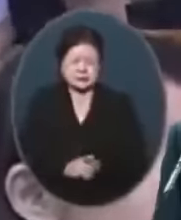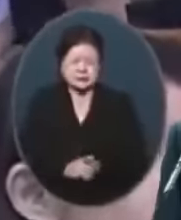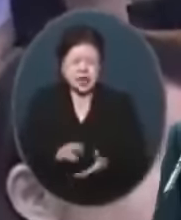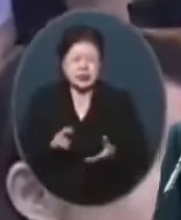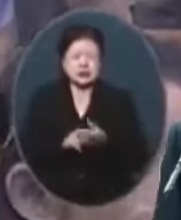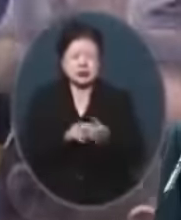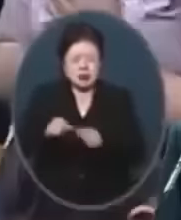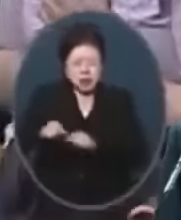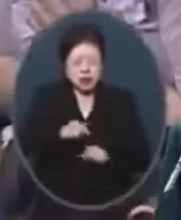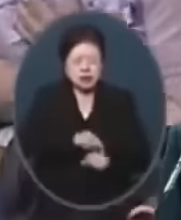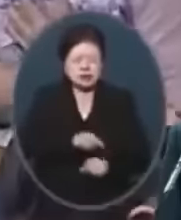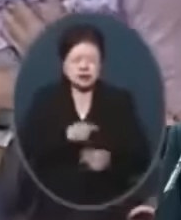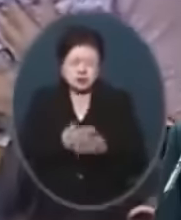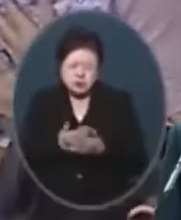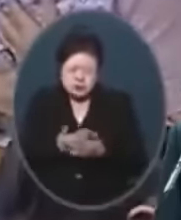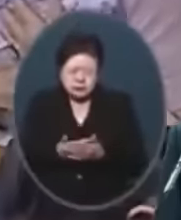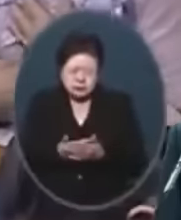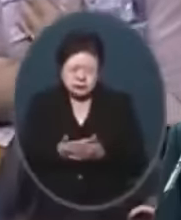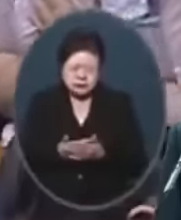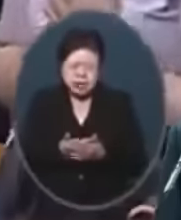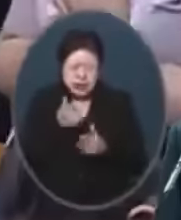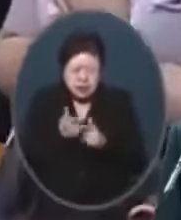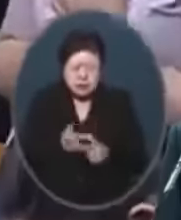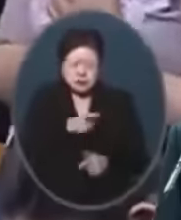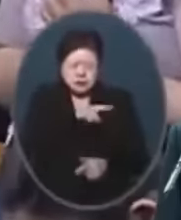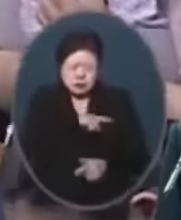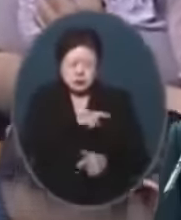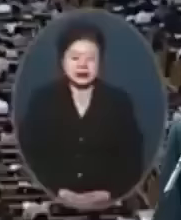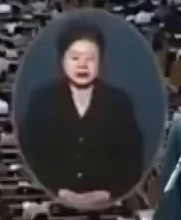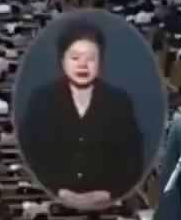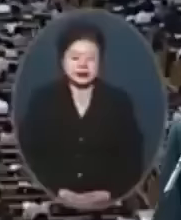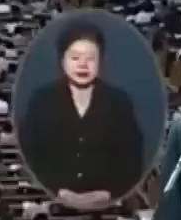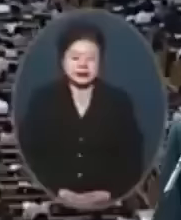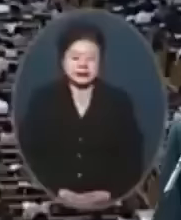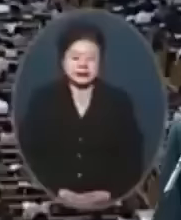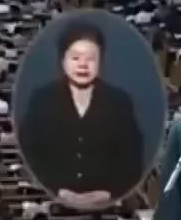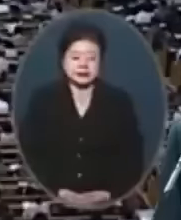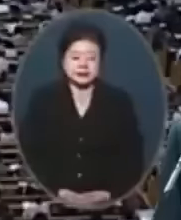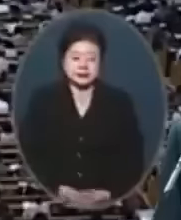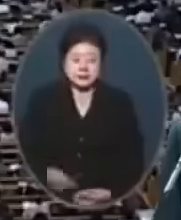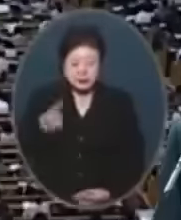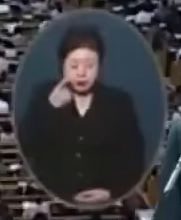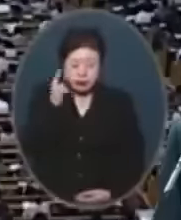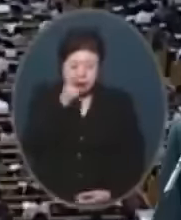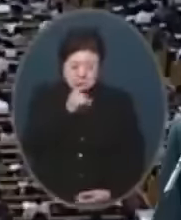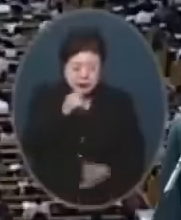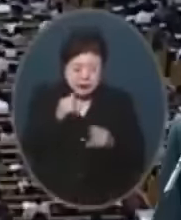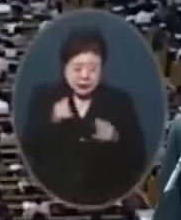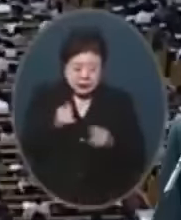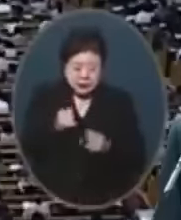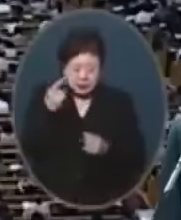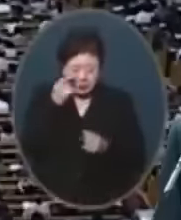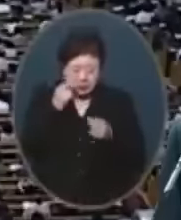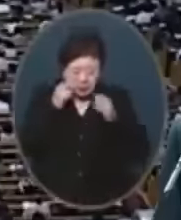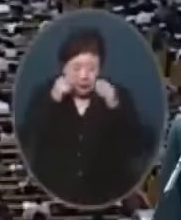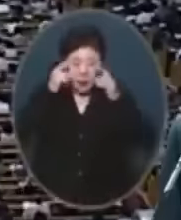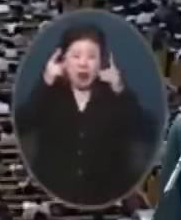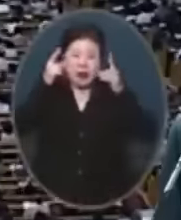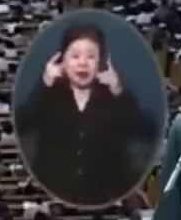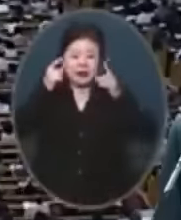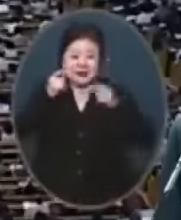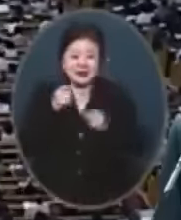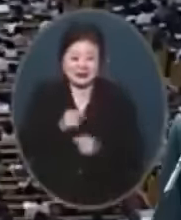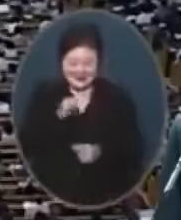주께서 영광 받아 주시옵소서. 예수님 이름으로 기도드립니다. 눈이 굉장히 나빠진 사람이 오늘 하나님이